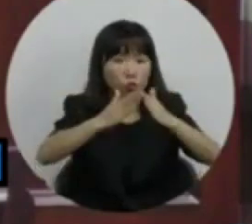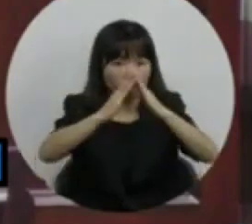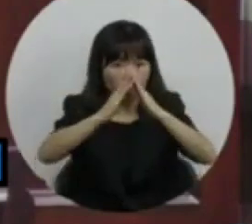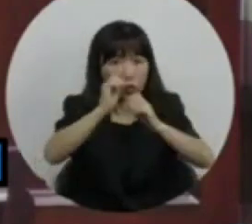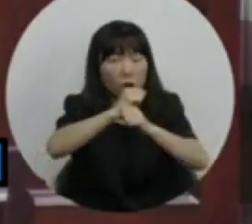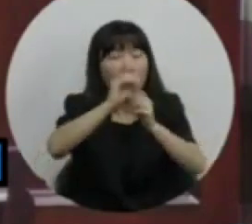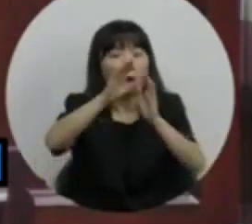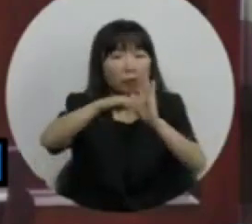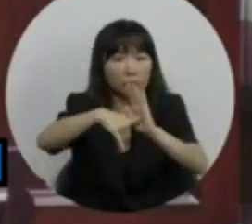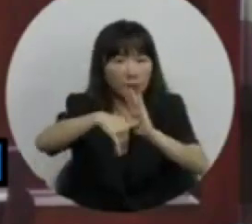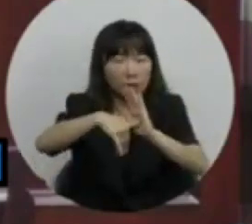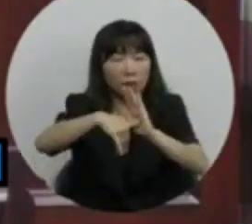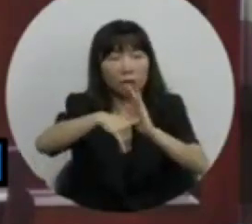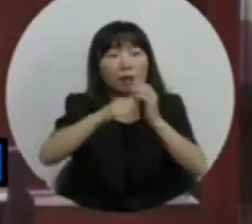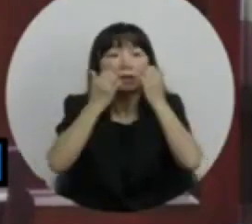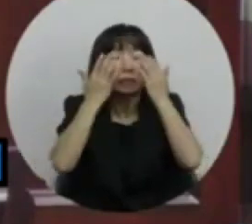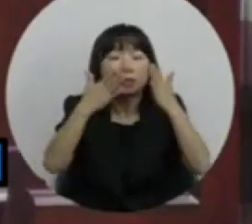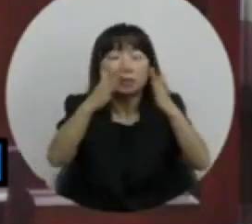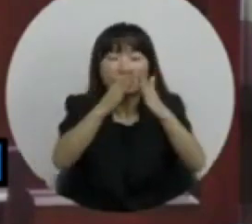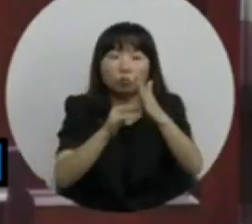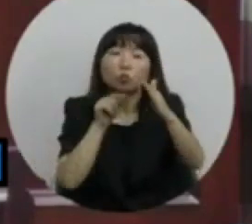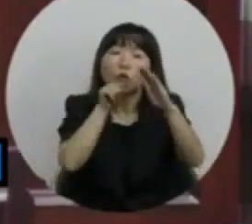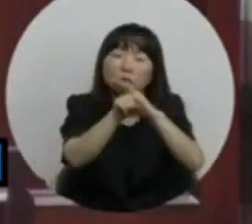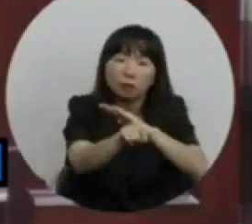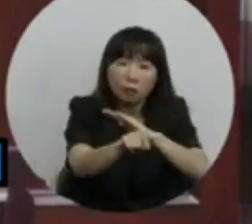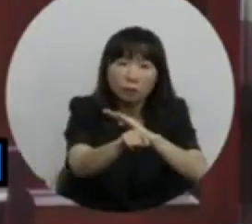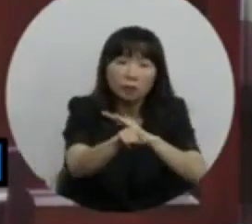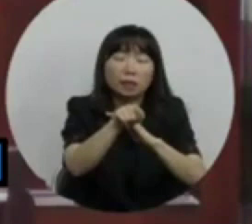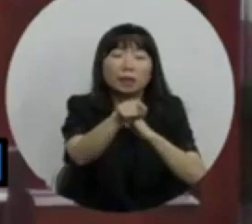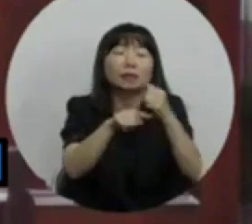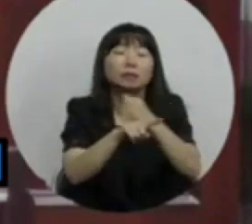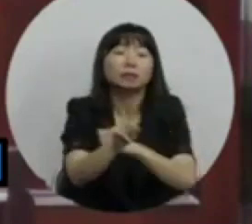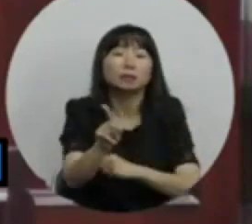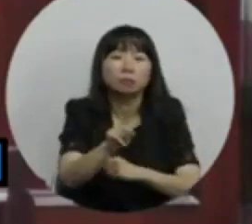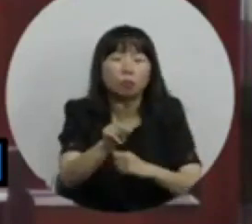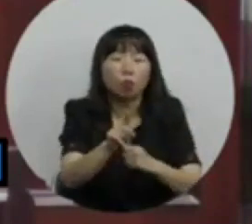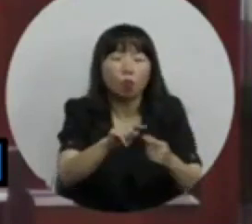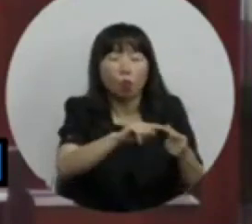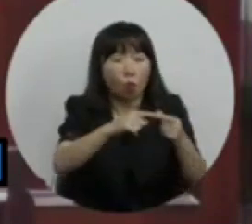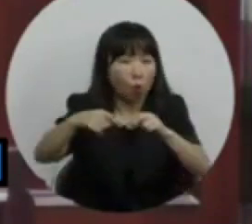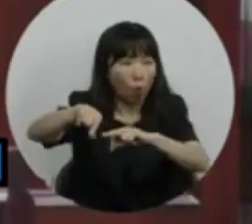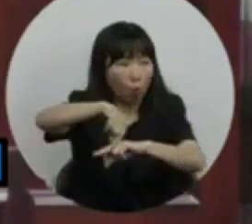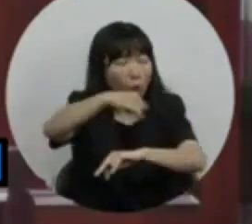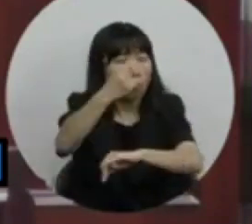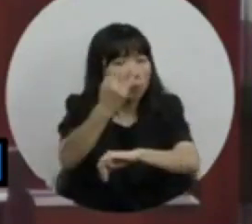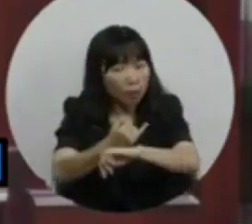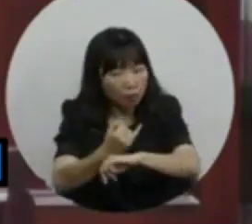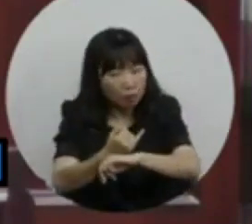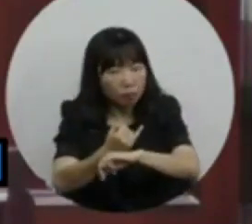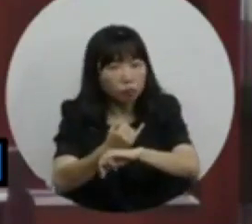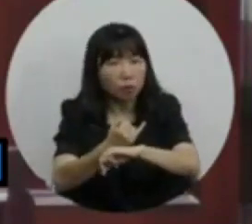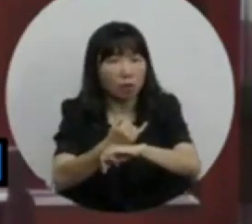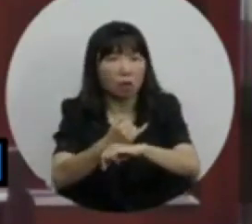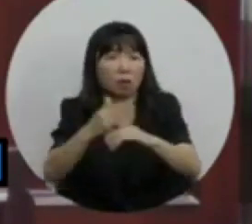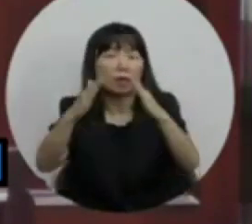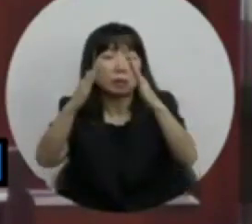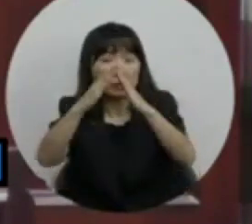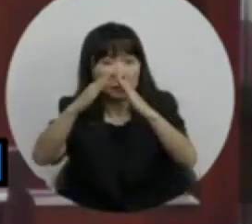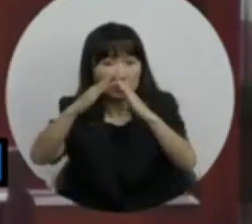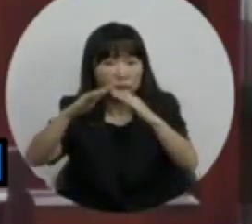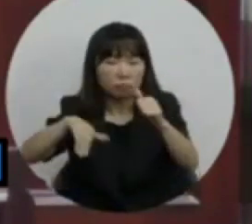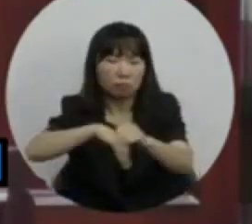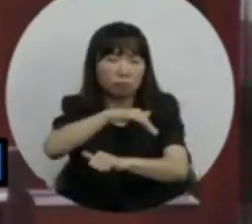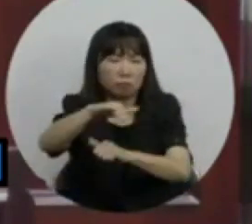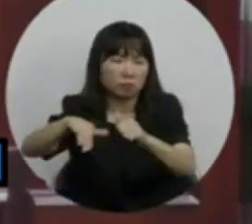띠집으로 들어가십니다. 이는 왕비 가문이 파탄해 말 한마디도 못하는 무기력한